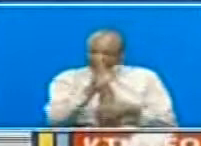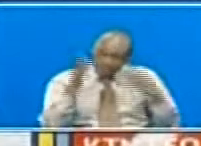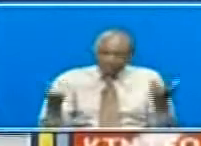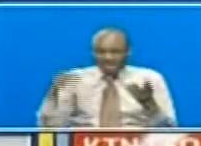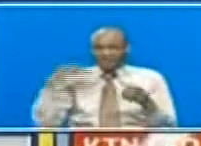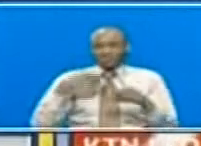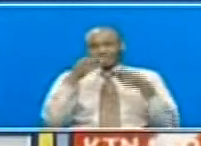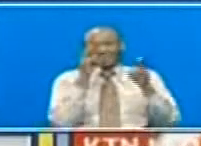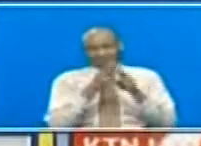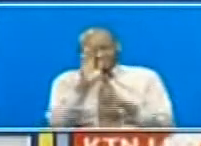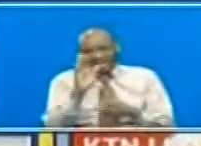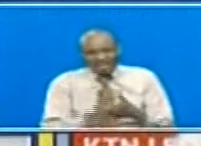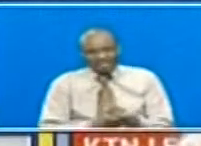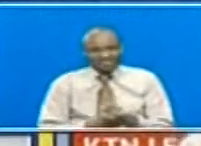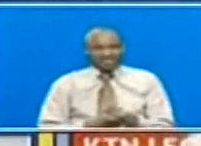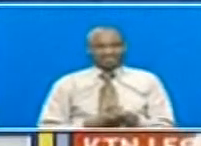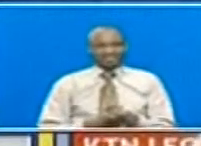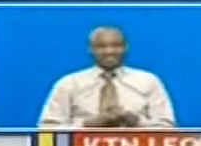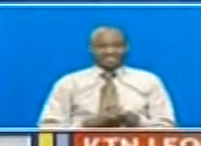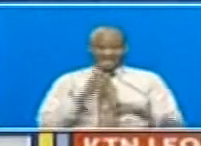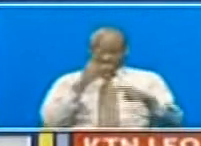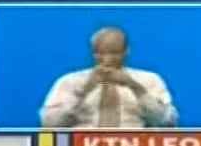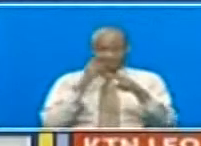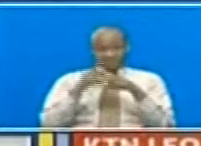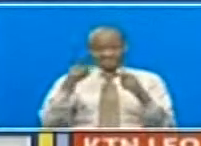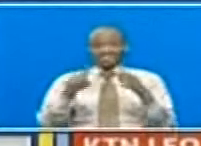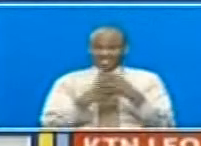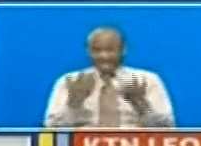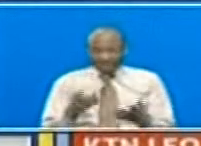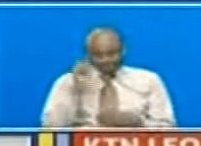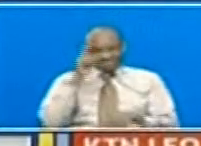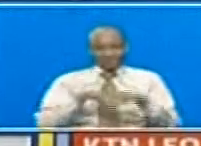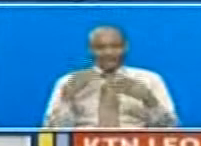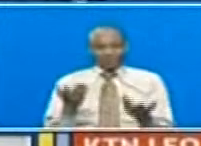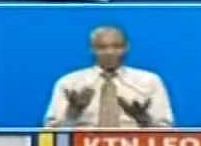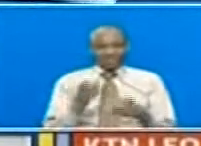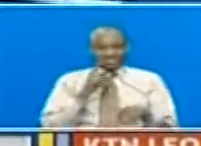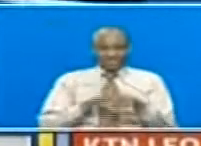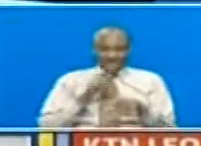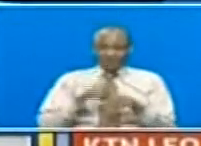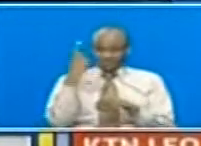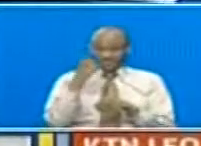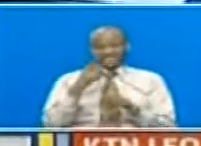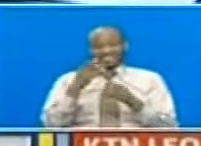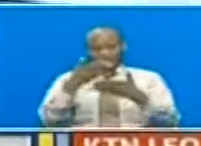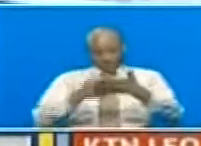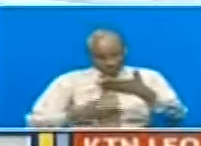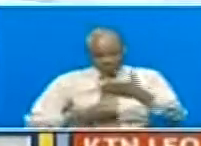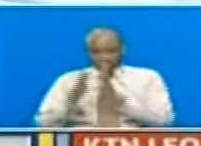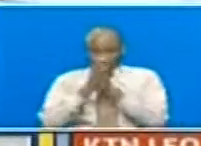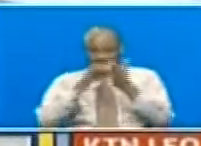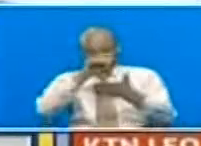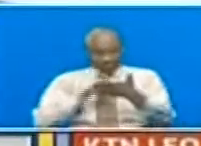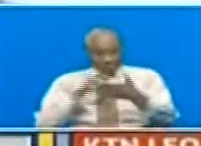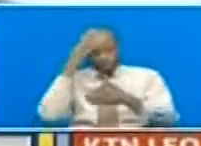mlibandikwa na watu? Matungo majina nafikiri alikuja mara ya kwanza wakati script ile ya kwanza ilivyokuja. Naam. Wajua